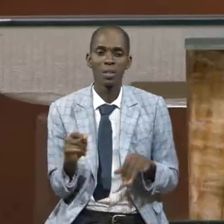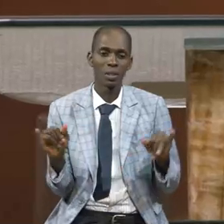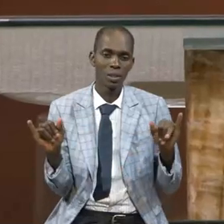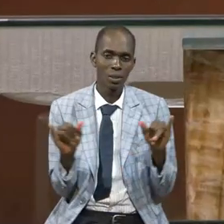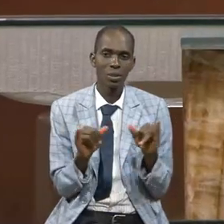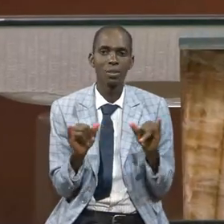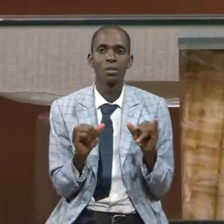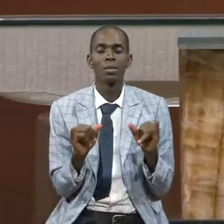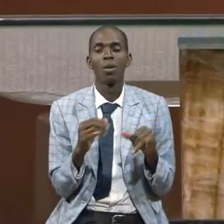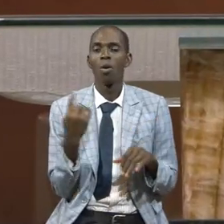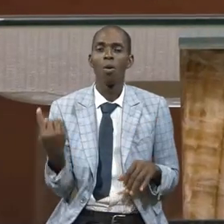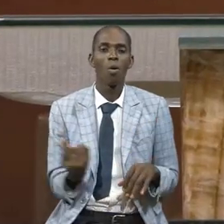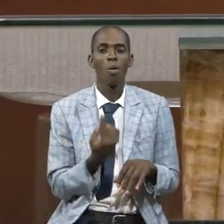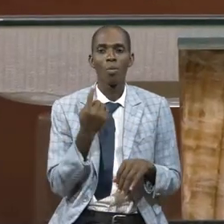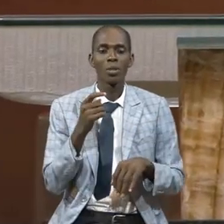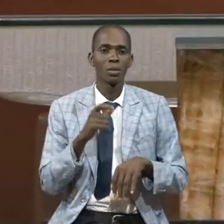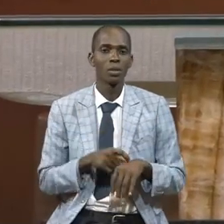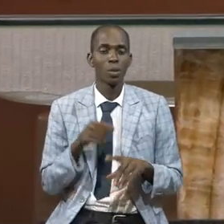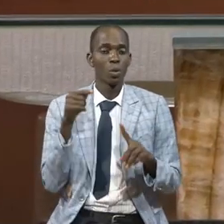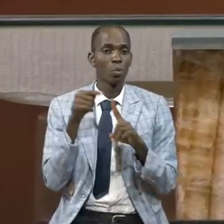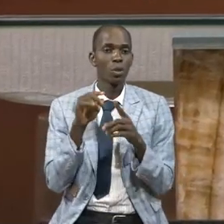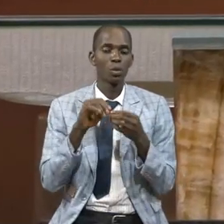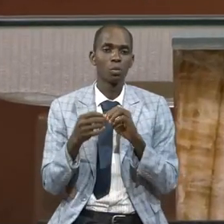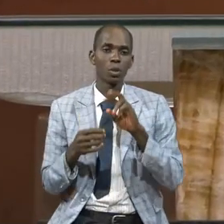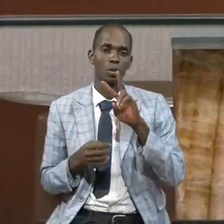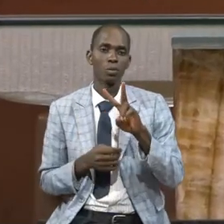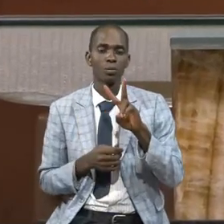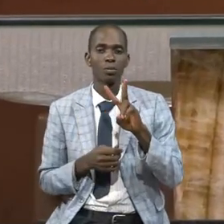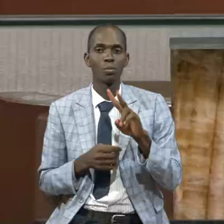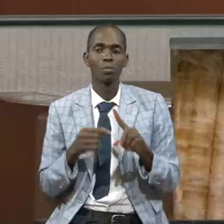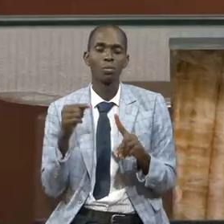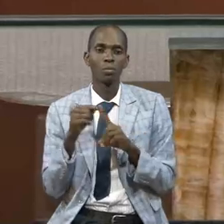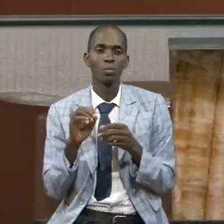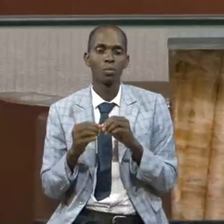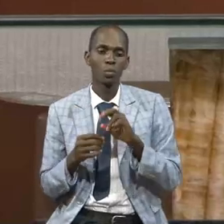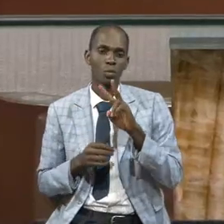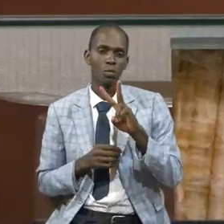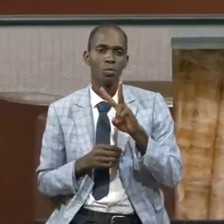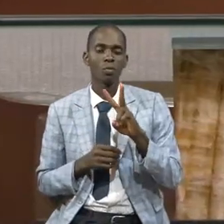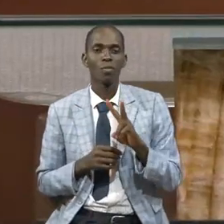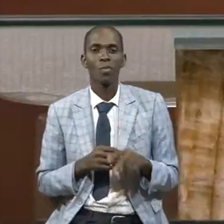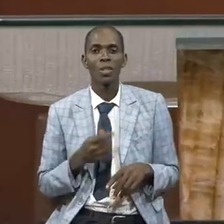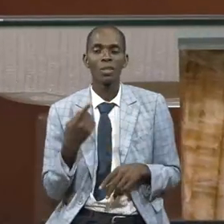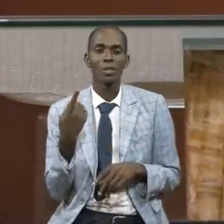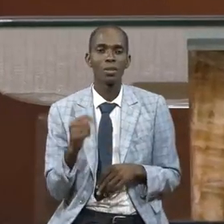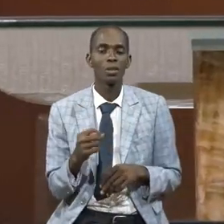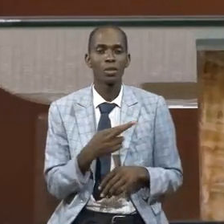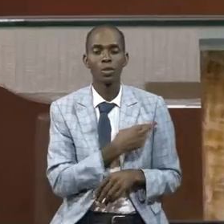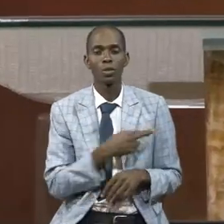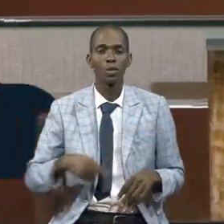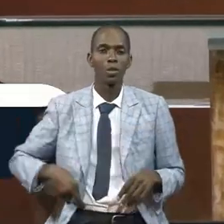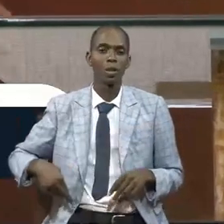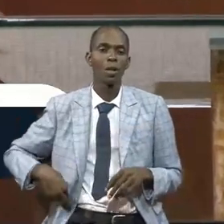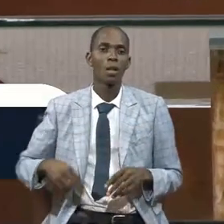Le même en tout temps. Allons au deuxième point maintenant. Deuxième point. La loi